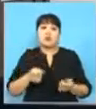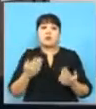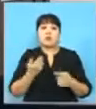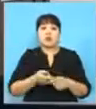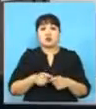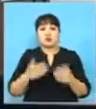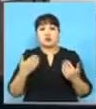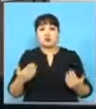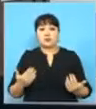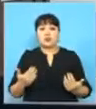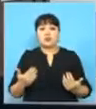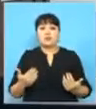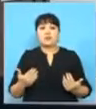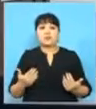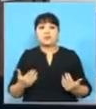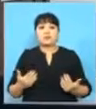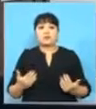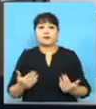Поэтому